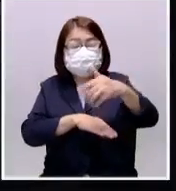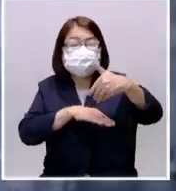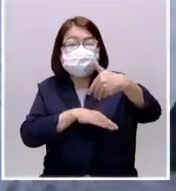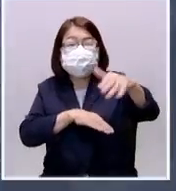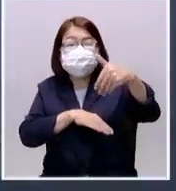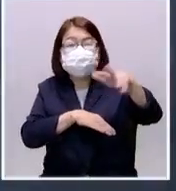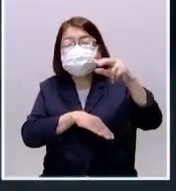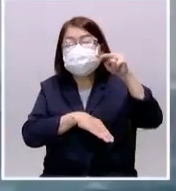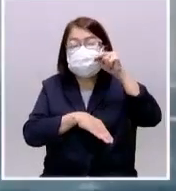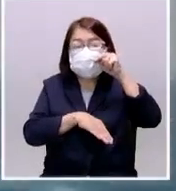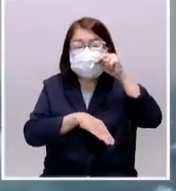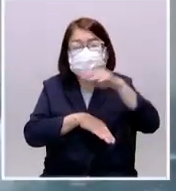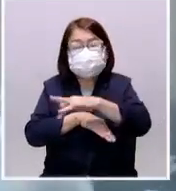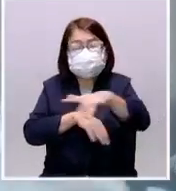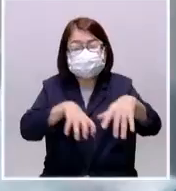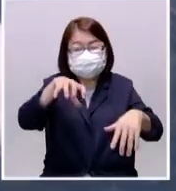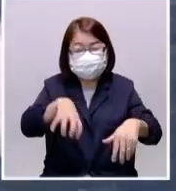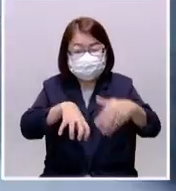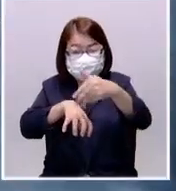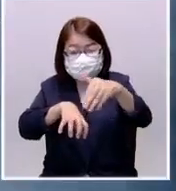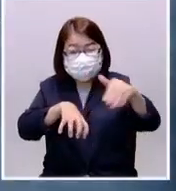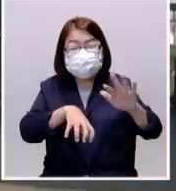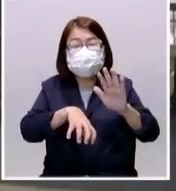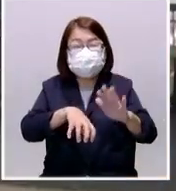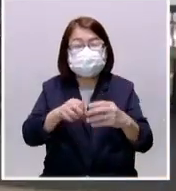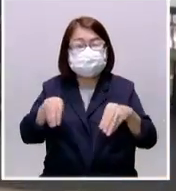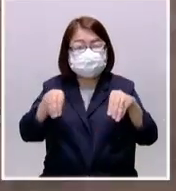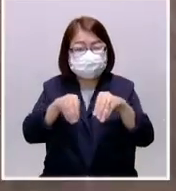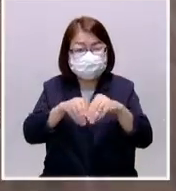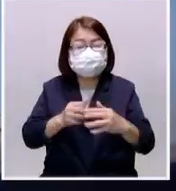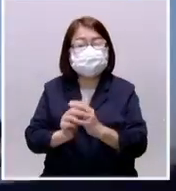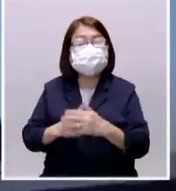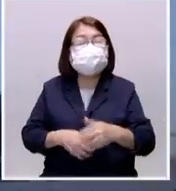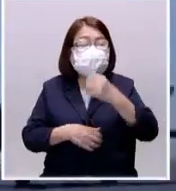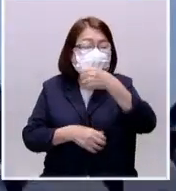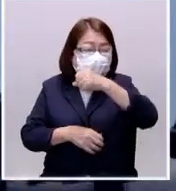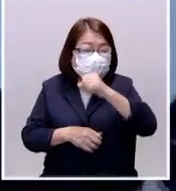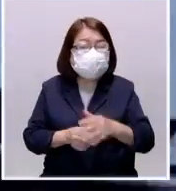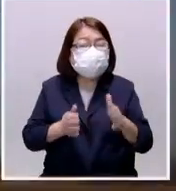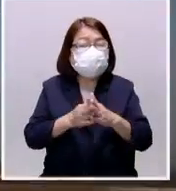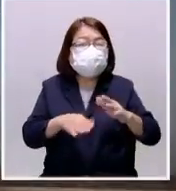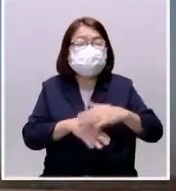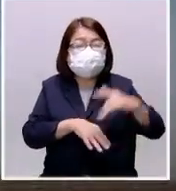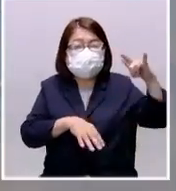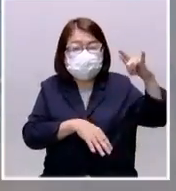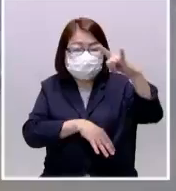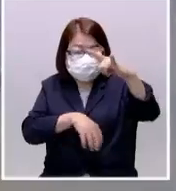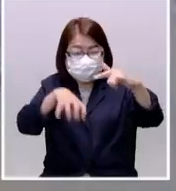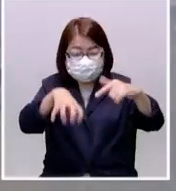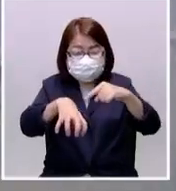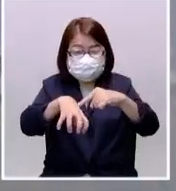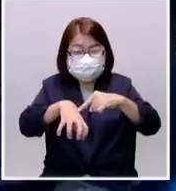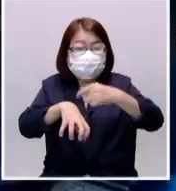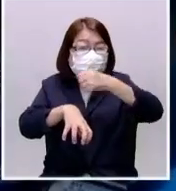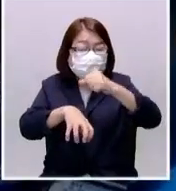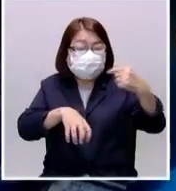ฝั่งทั้งทางเหนือตะวันตกเฉียงใต้และตะวันออกเฉียงใต้ของไต้หวันรวมไปถึงบนน่านฟ้าของไต้หวันและจะใช้กระสุนจริงที่